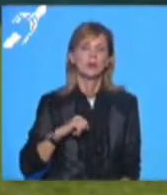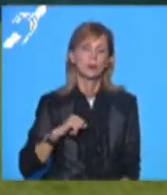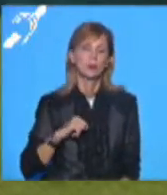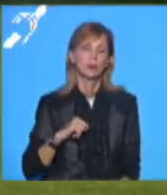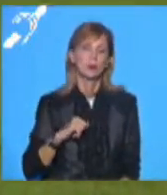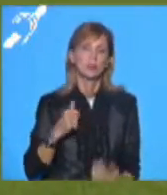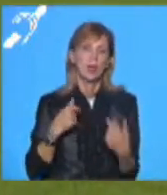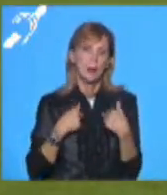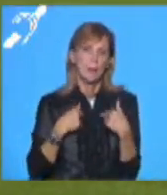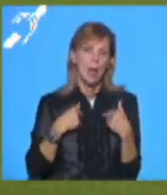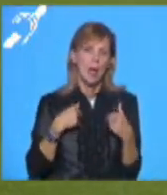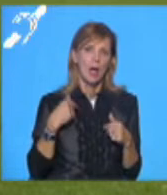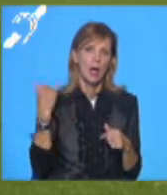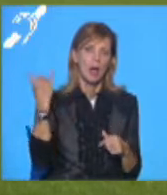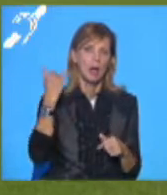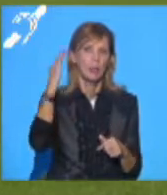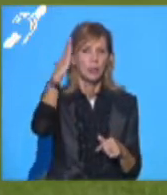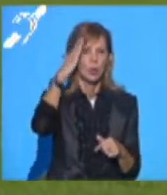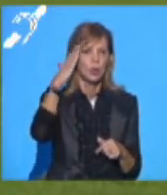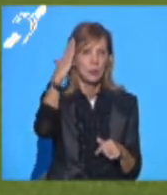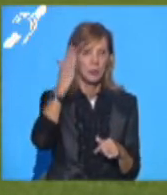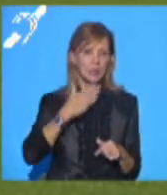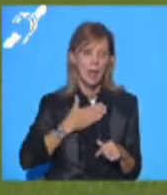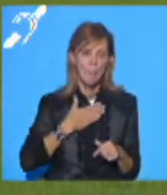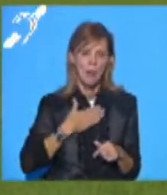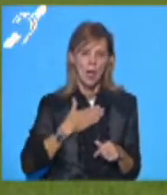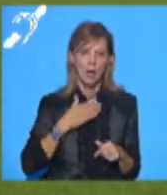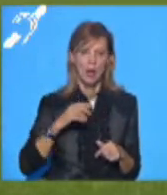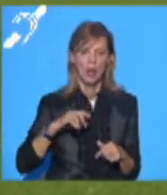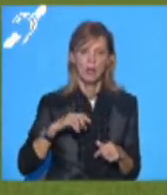singur ce vine mie în cap, singura dorință și